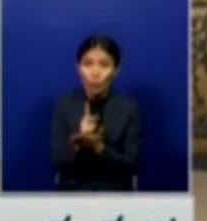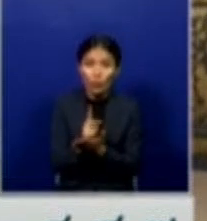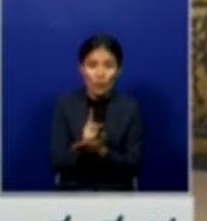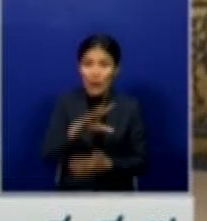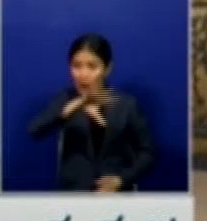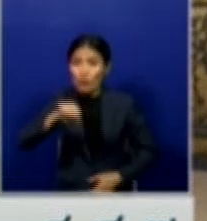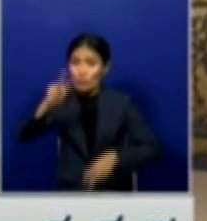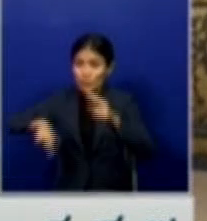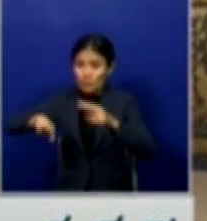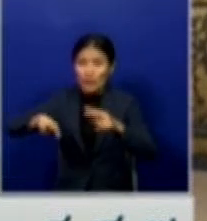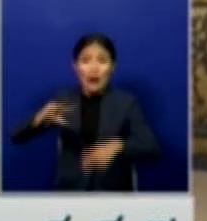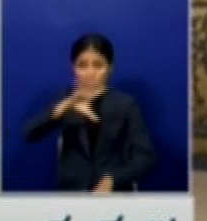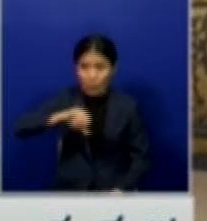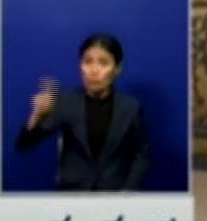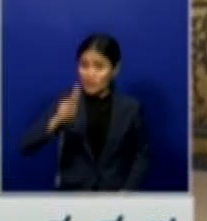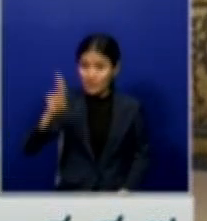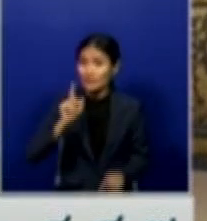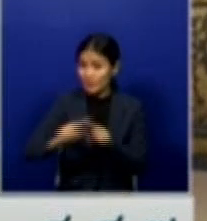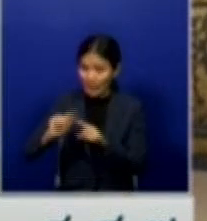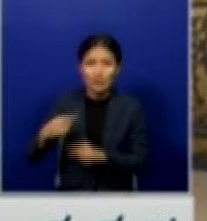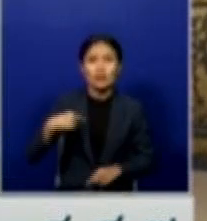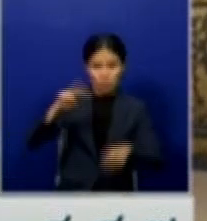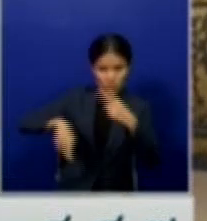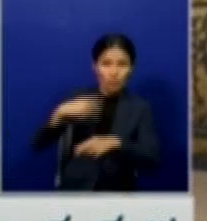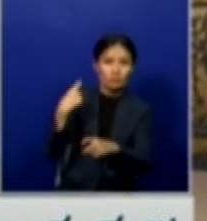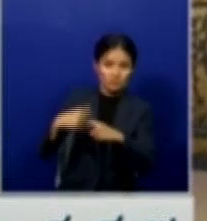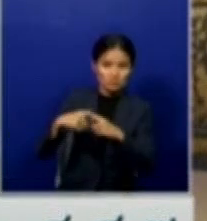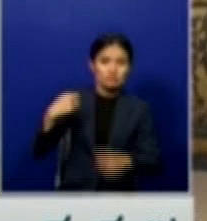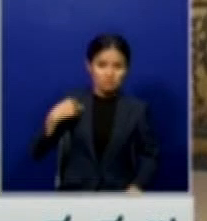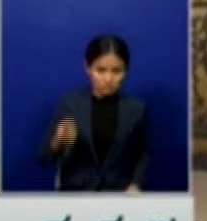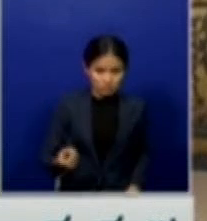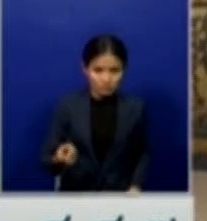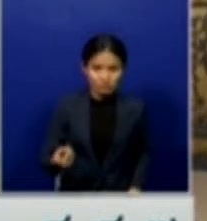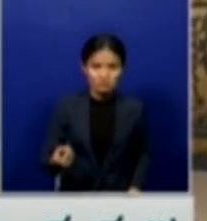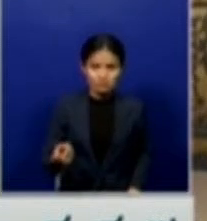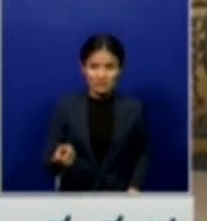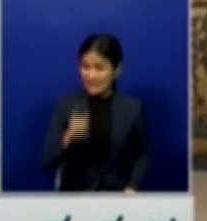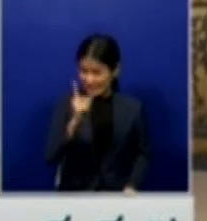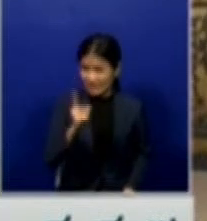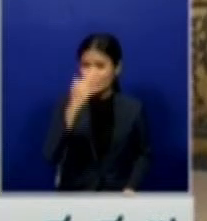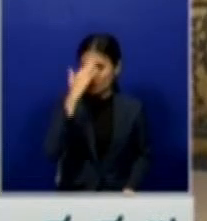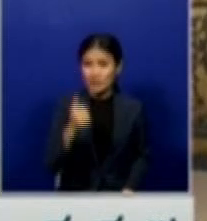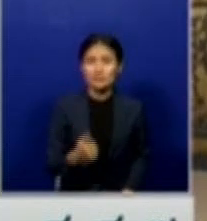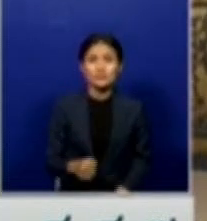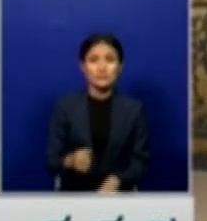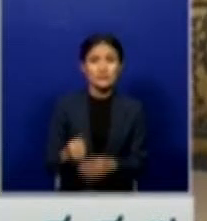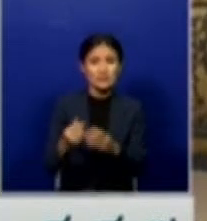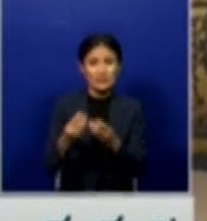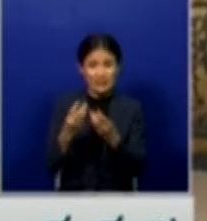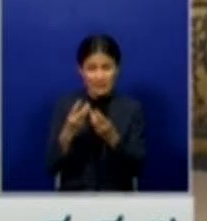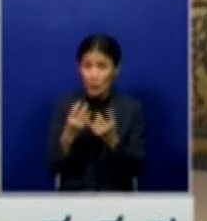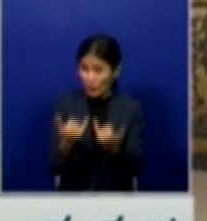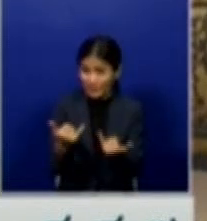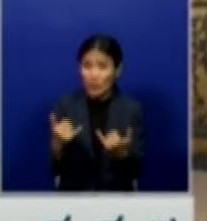การแสดงตัวเลขให้ได้เห็นก่อนอนุมัตินะครับจริงๆมันควรจะกลับกันจริงๆวันนี ้เนี่ยที่วิโรจน์เขาบอกว่าพ.ร.